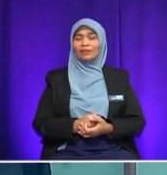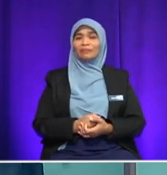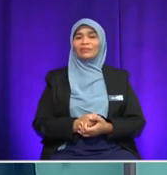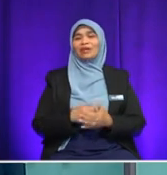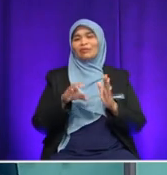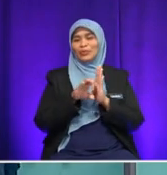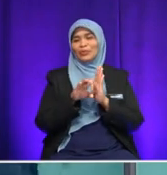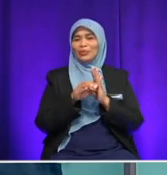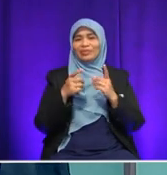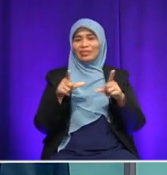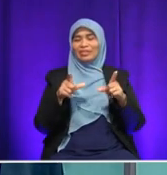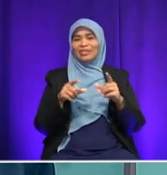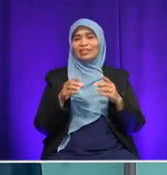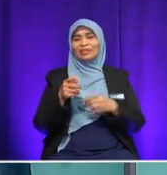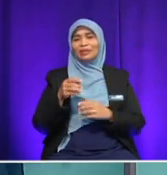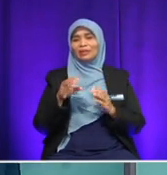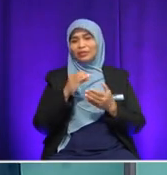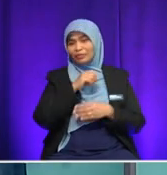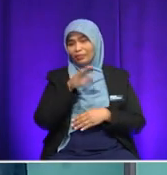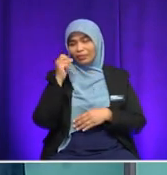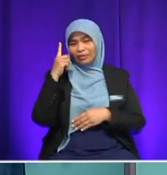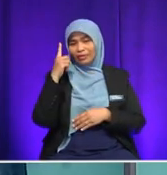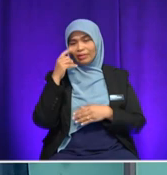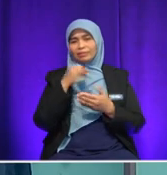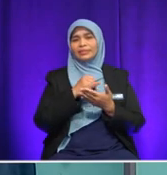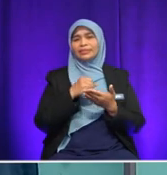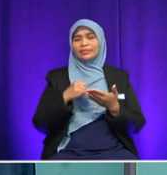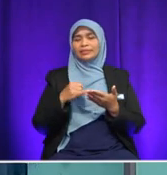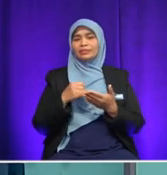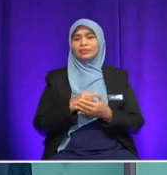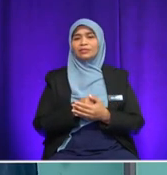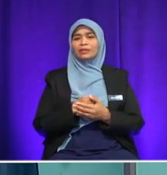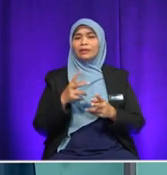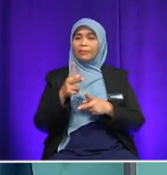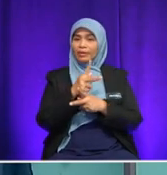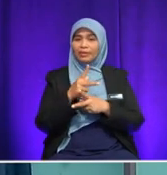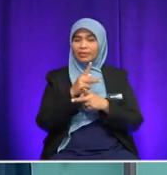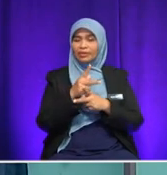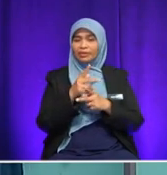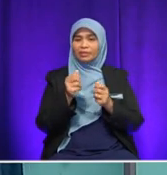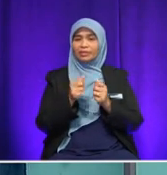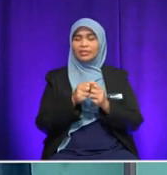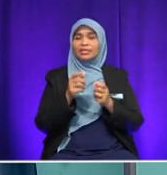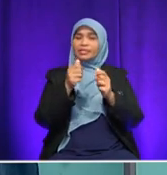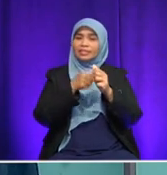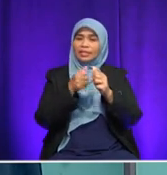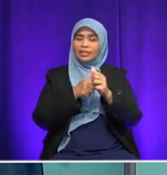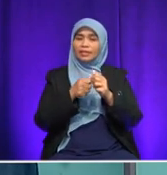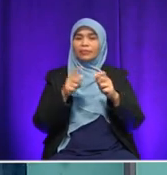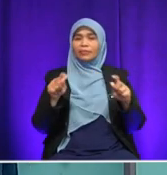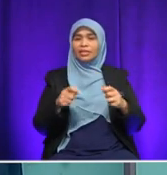je kan? Okey. Tidak memahami kedalaman seni sastra, berhati-hati dengan setiap tindakan dan teliti sebagai pandangan, itu